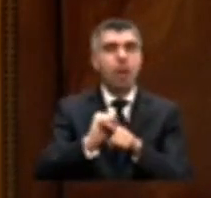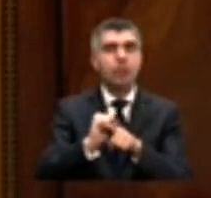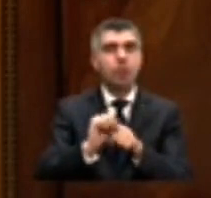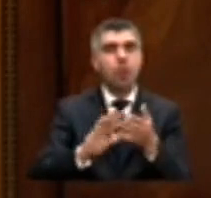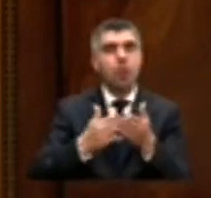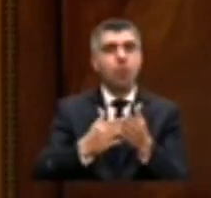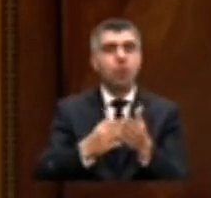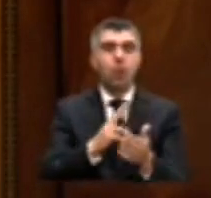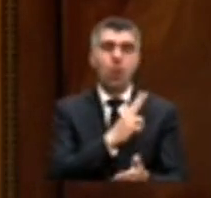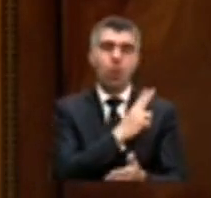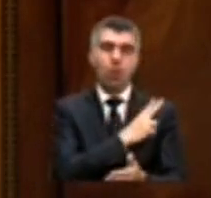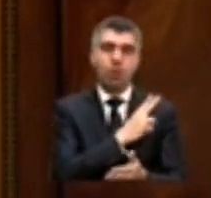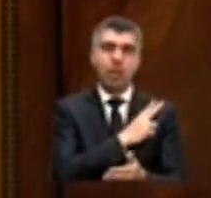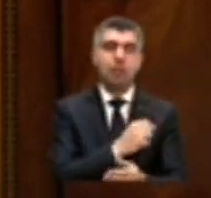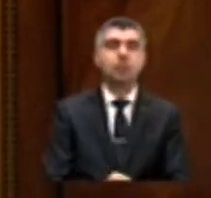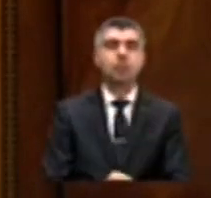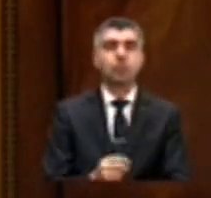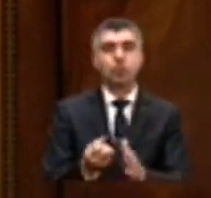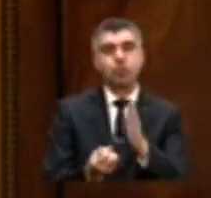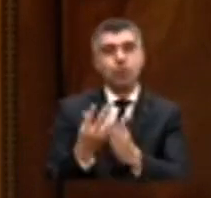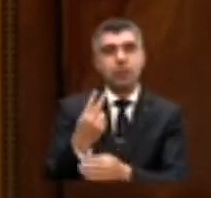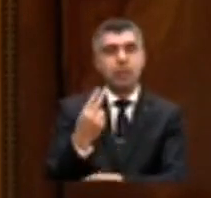للأساتذة من خلال إحداث